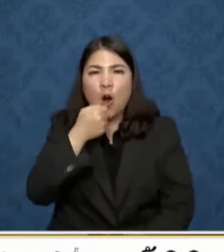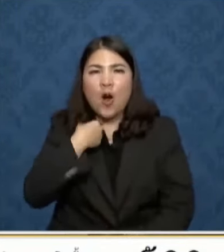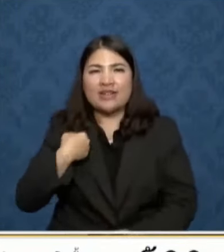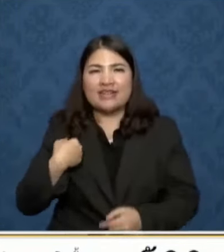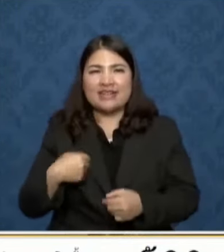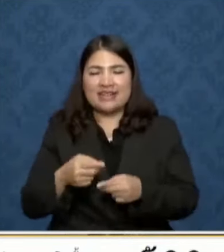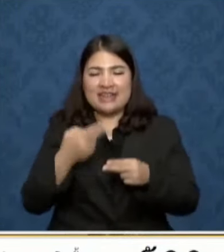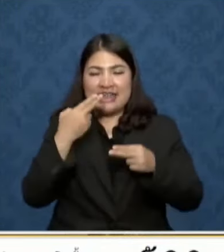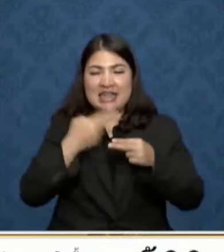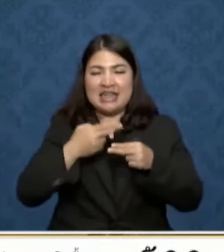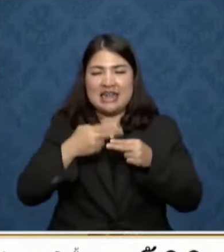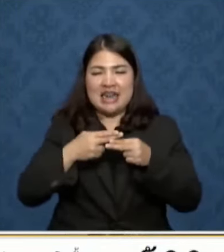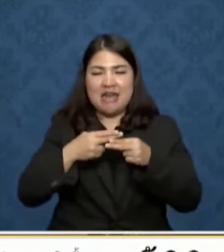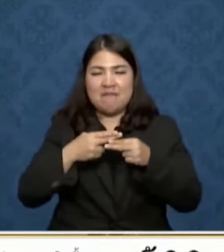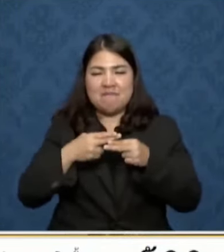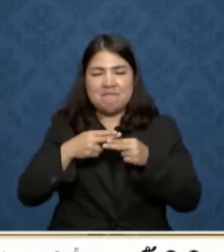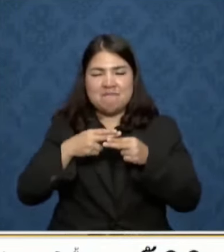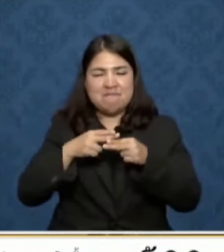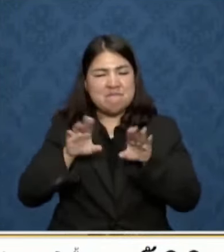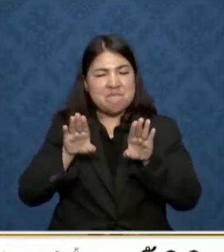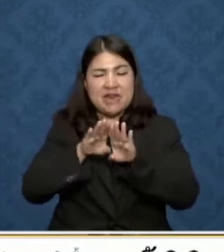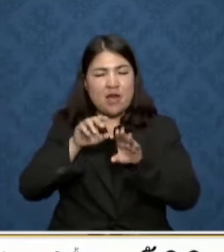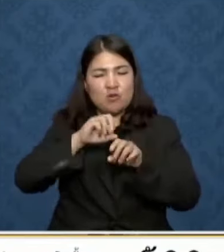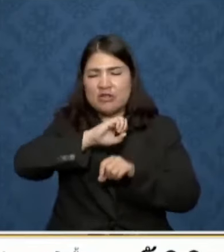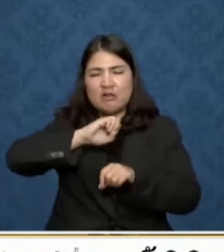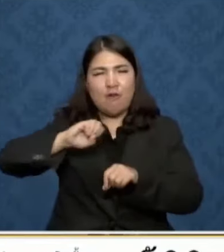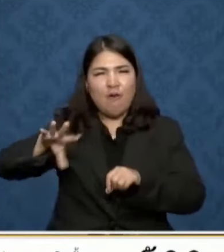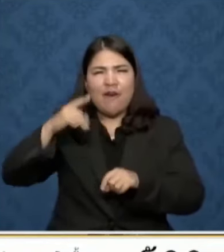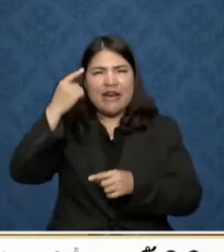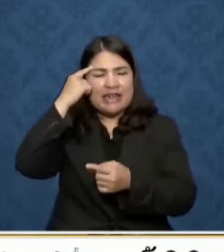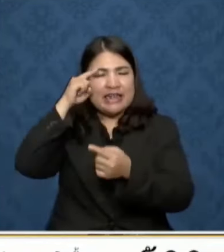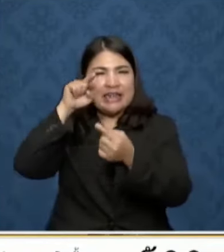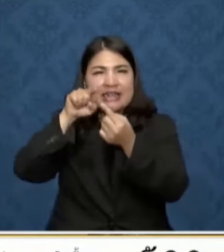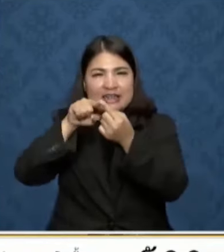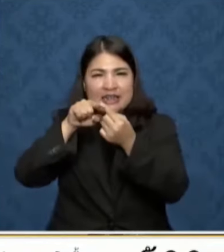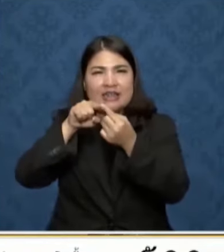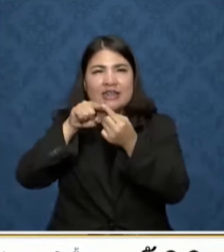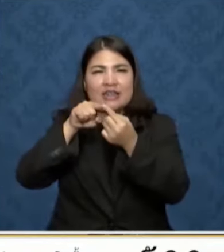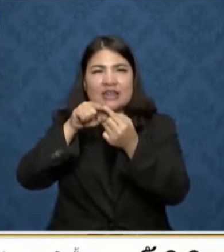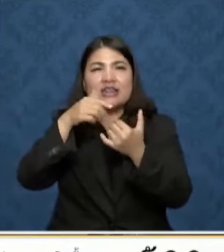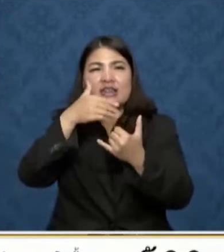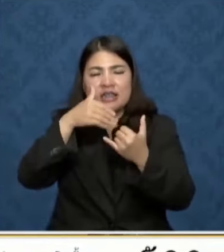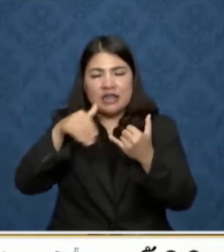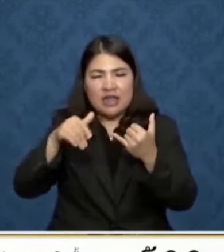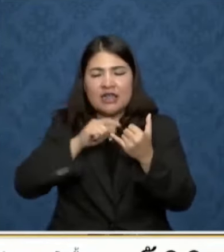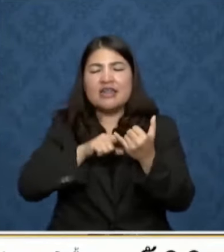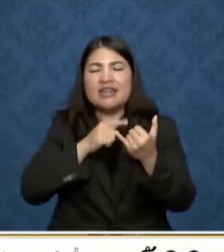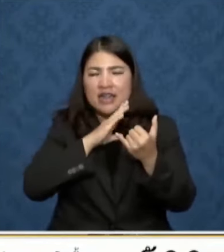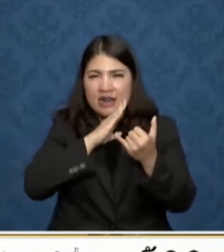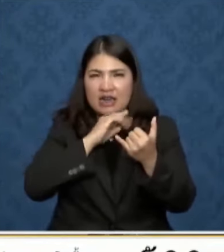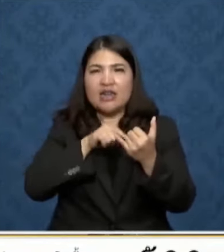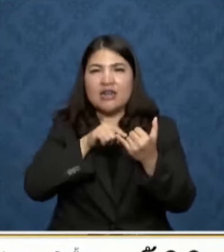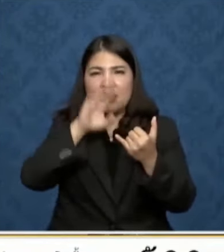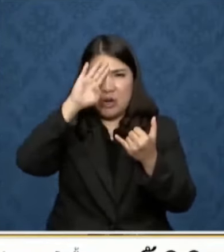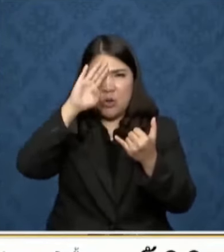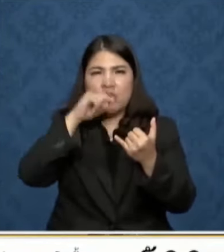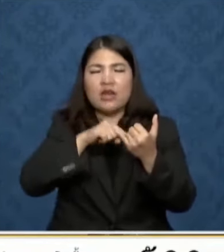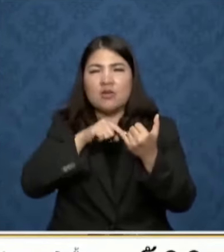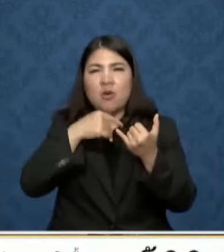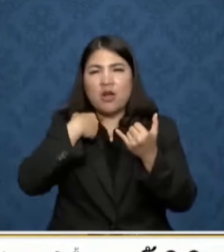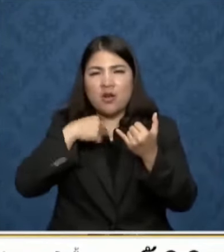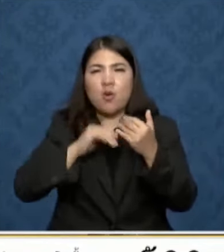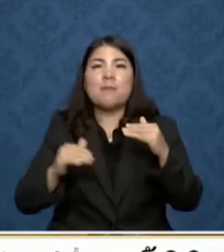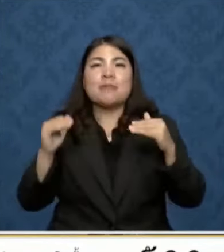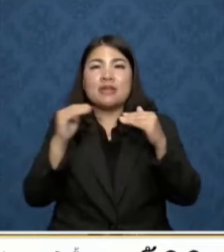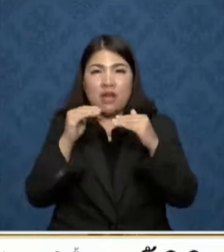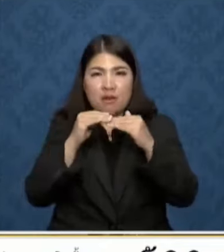ื่อในใจของท่านนะคะ เอาชื่อออกแล้ท่านคิดถึงเคสเนี่ยท่านจะรู้ว่าบางอย่างเนี่ ทานตองให้ความ